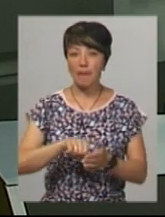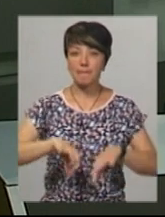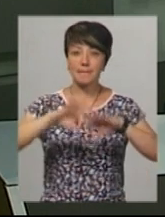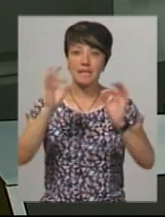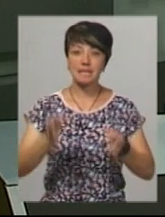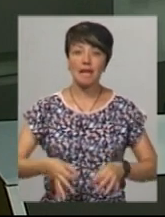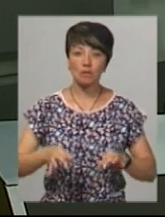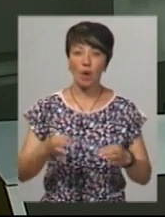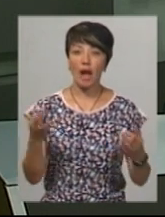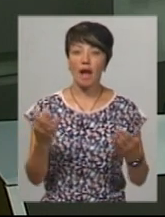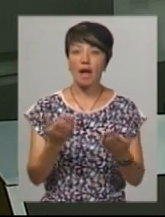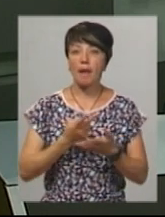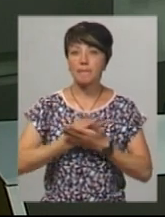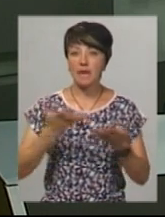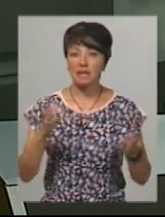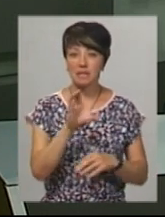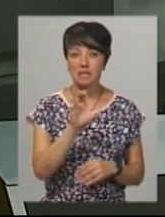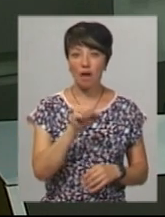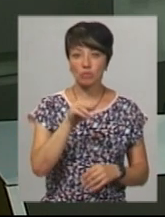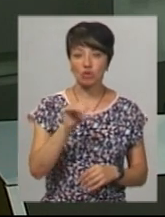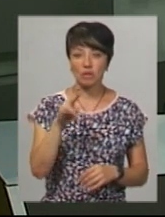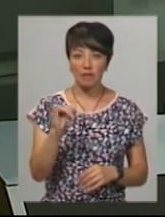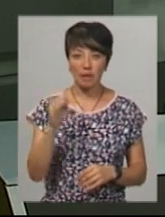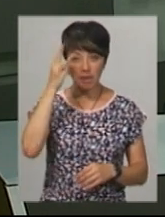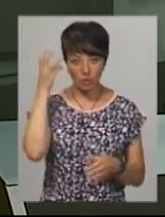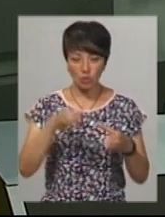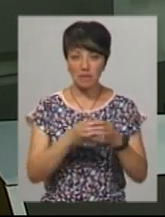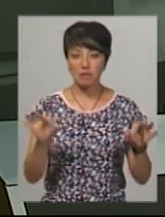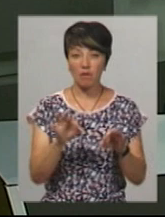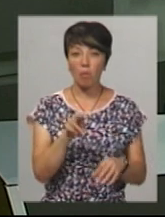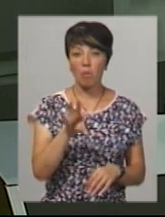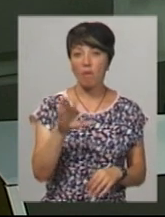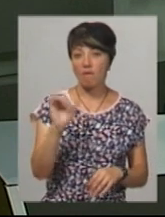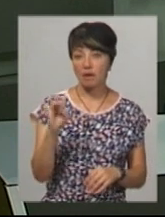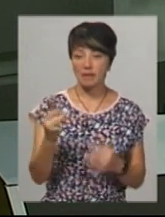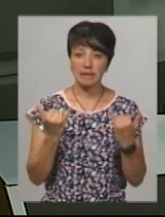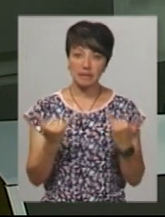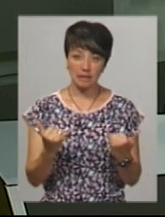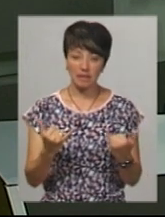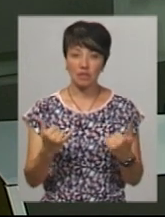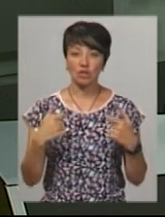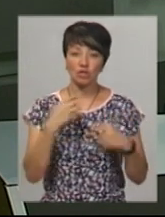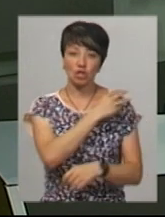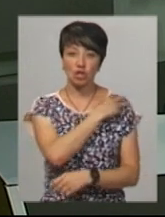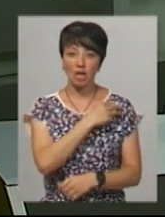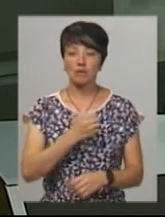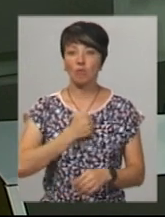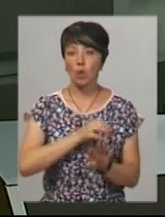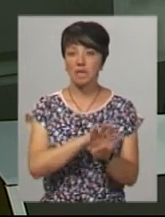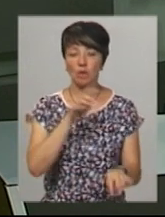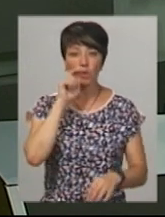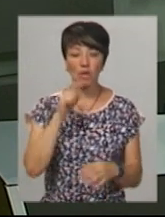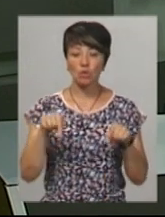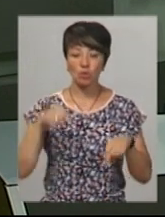імпрези по-самчиківськи став хмельницький дует «Люкс.UA» та співачка Тетяна Повар. Нині вона – сержант Збройних сил України.